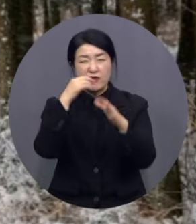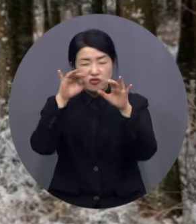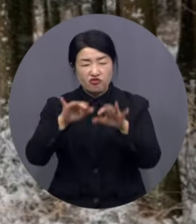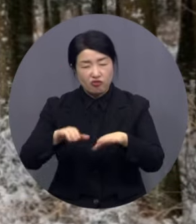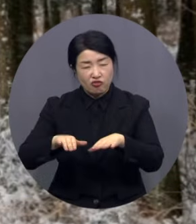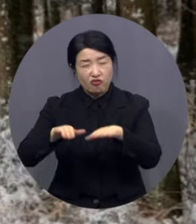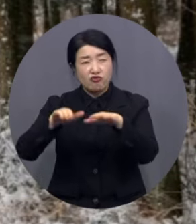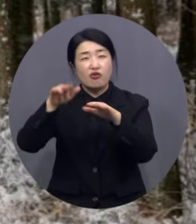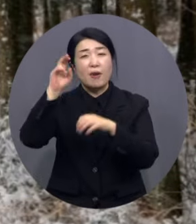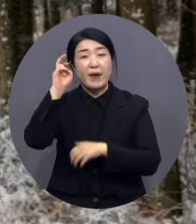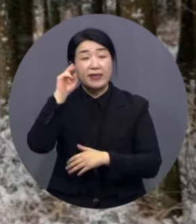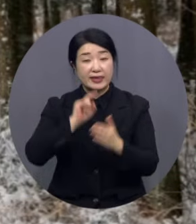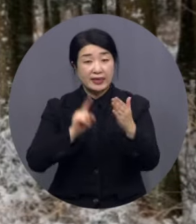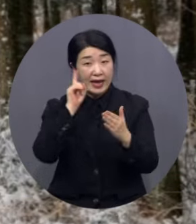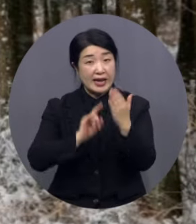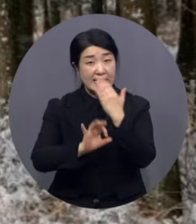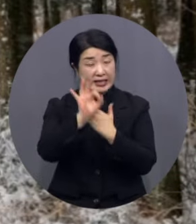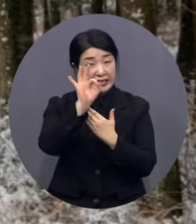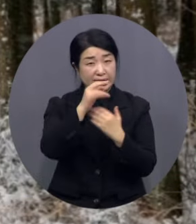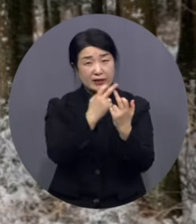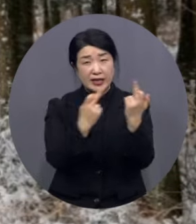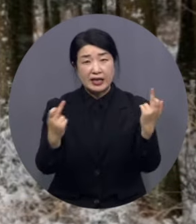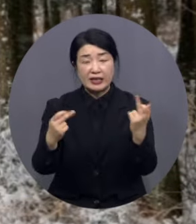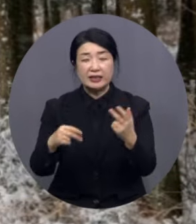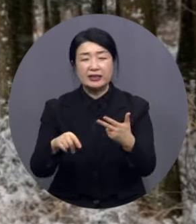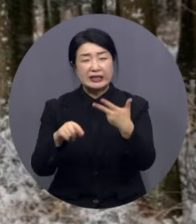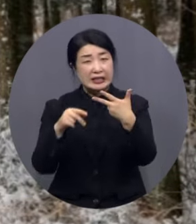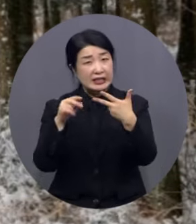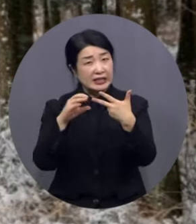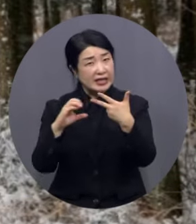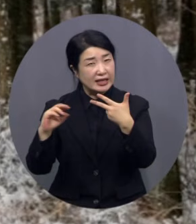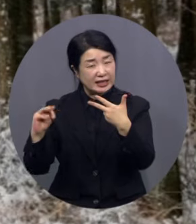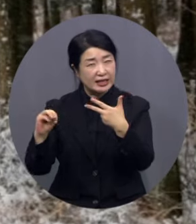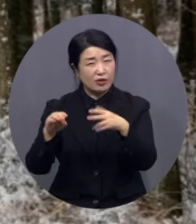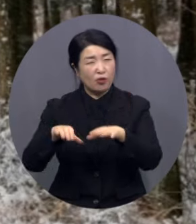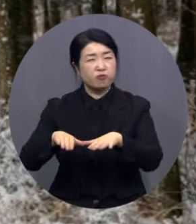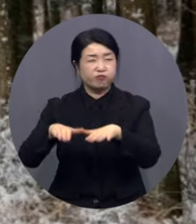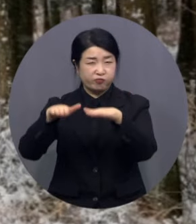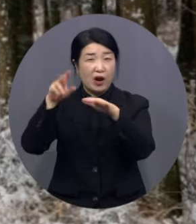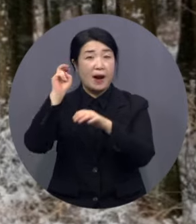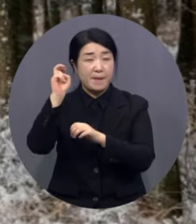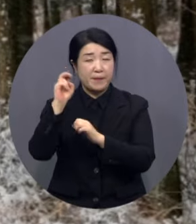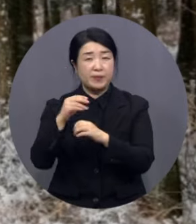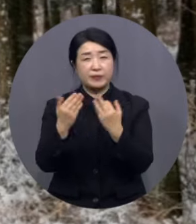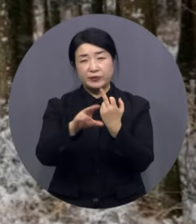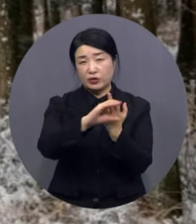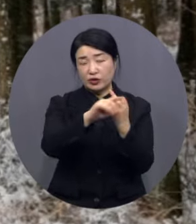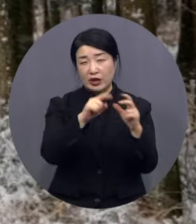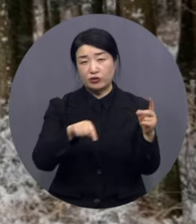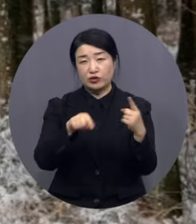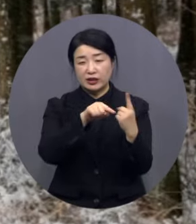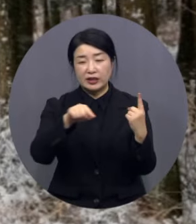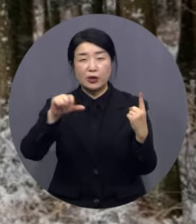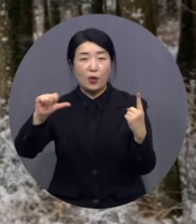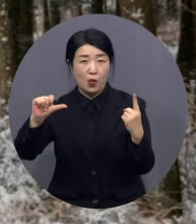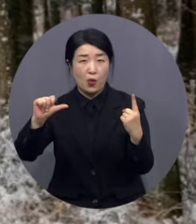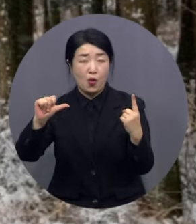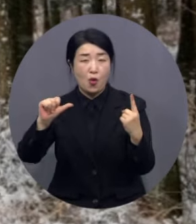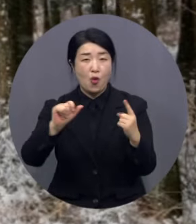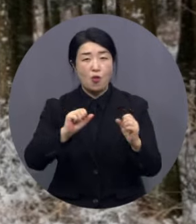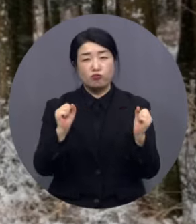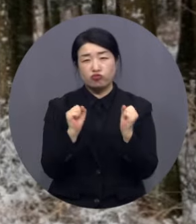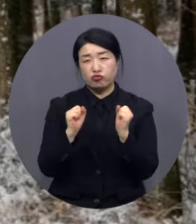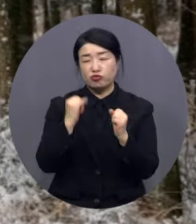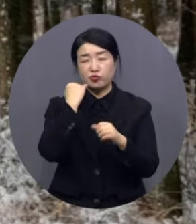중으로 내일 아침까지 산지에는 최대 7cm 정도의 눈이 더 내리겠고 중산 간에는 1에서 5cm 북부